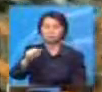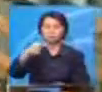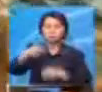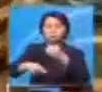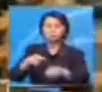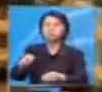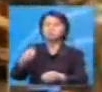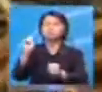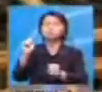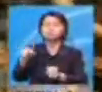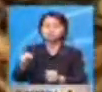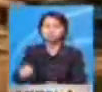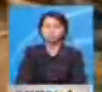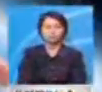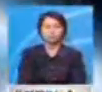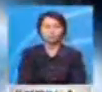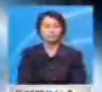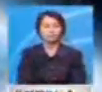kejadian